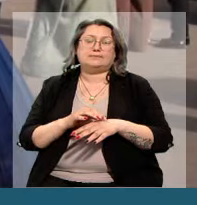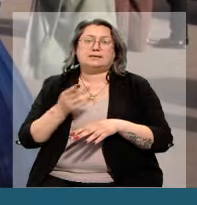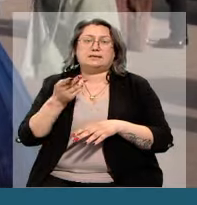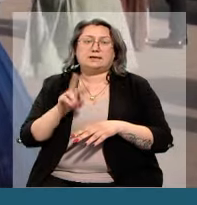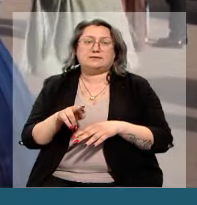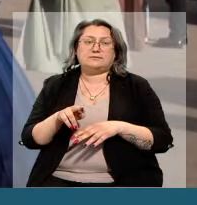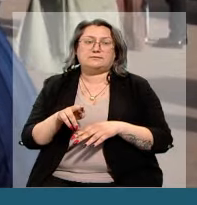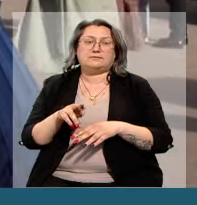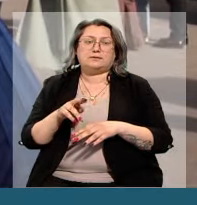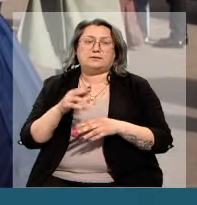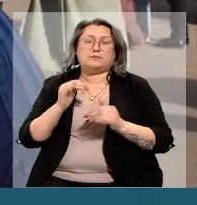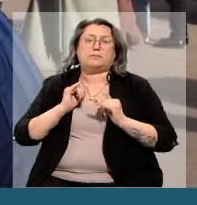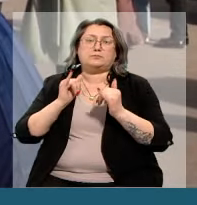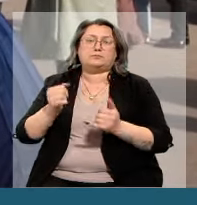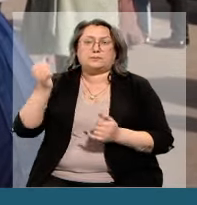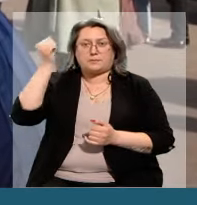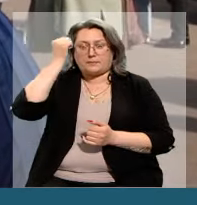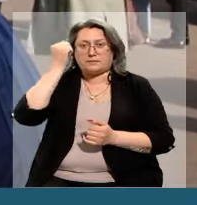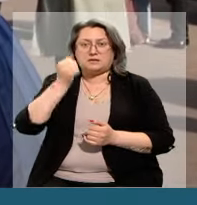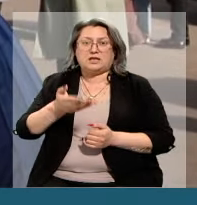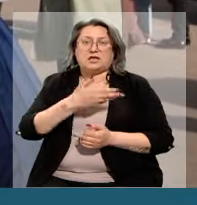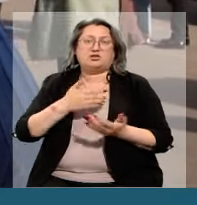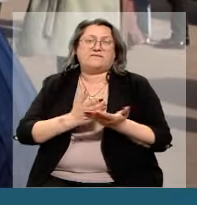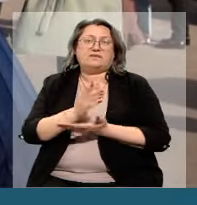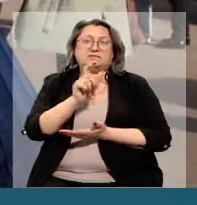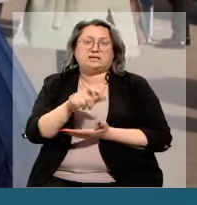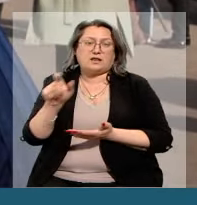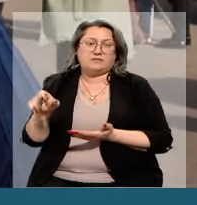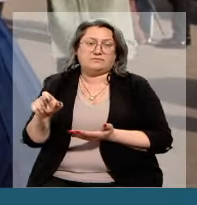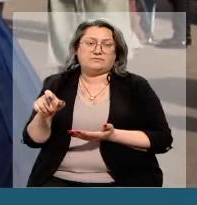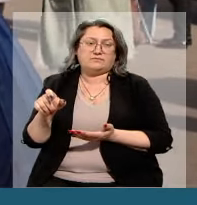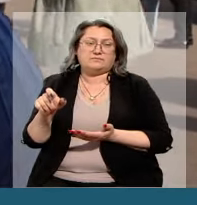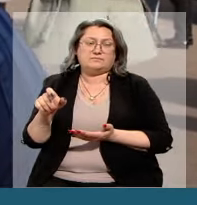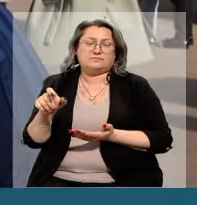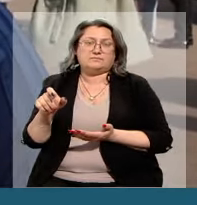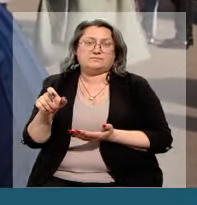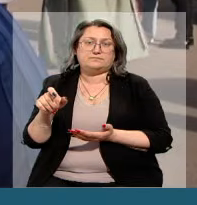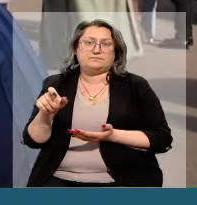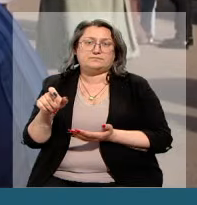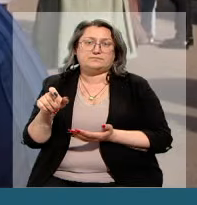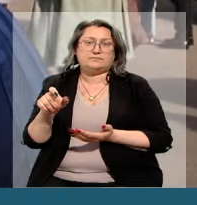для почтения памяти наших ветеранов, наших